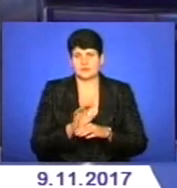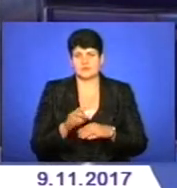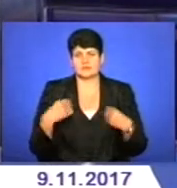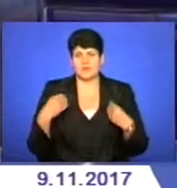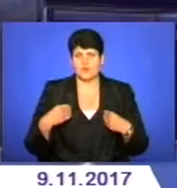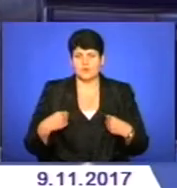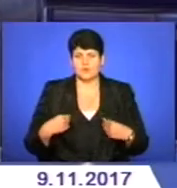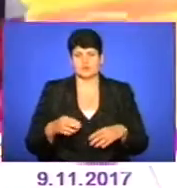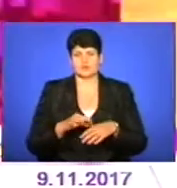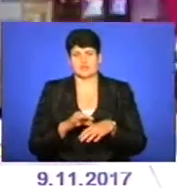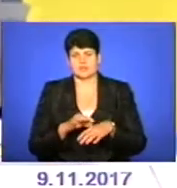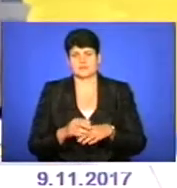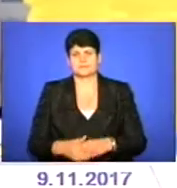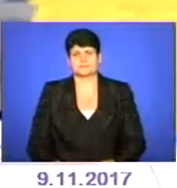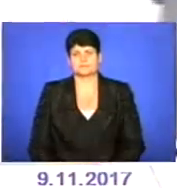одягу та шкіри.